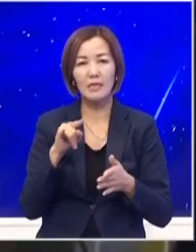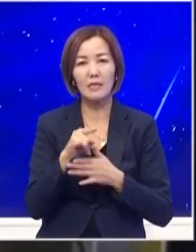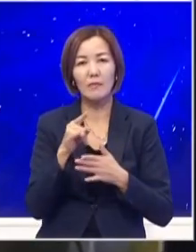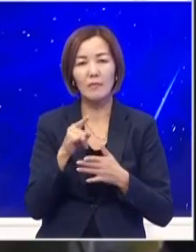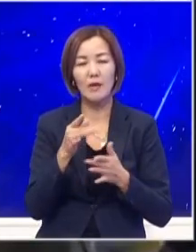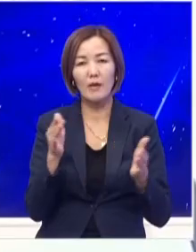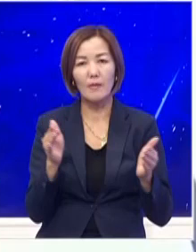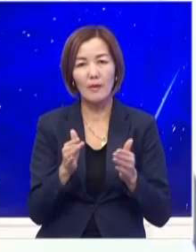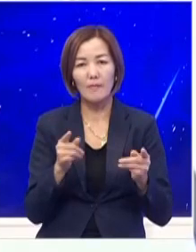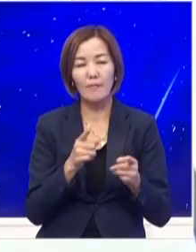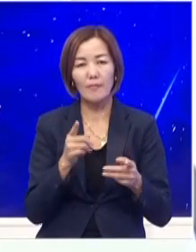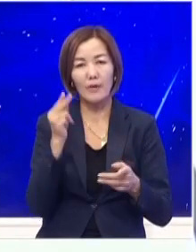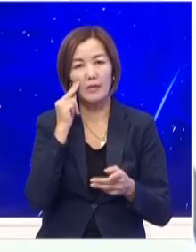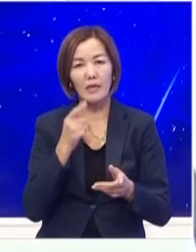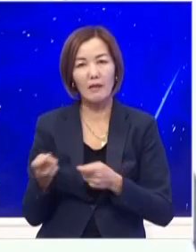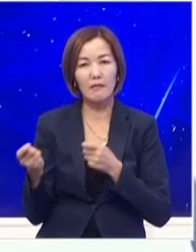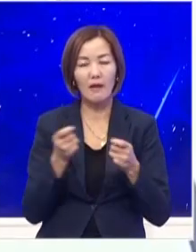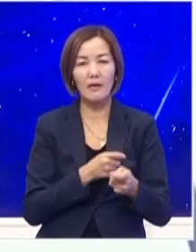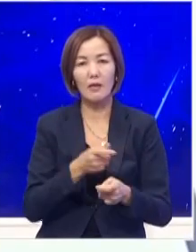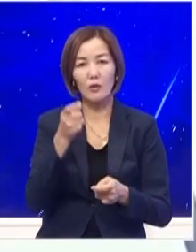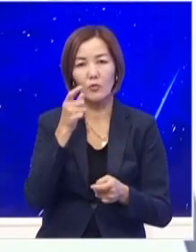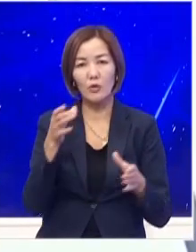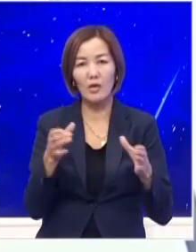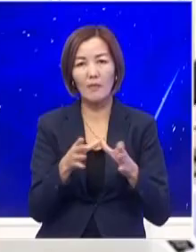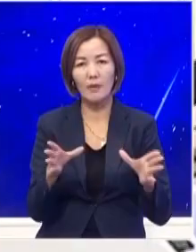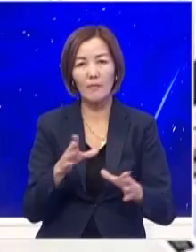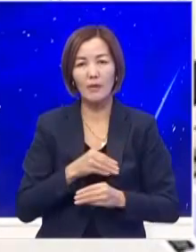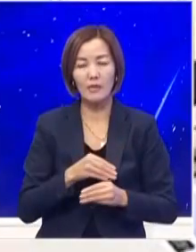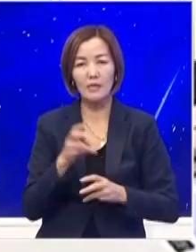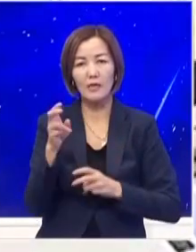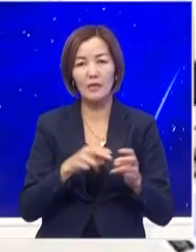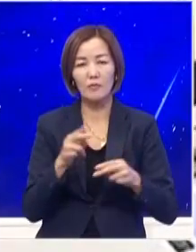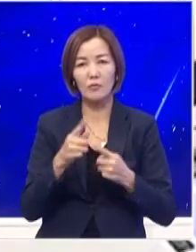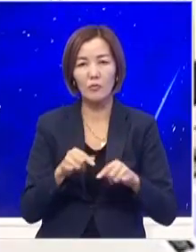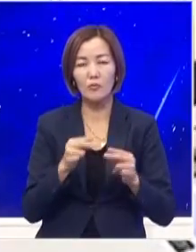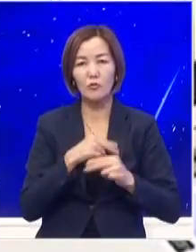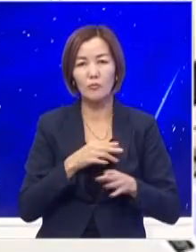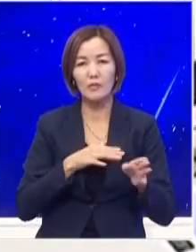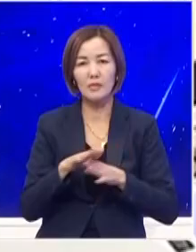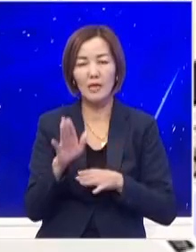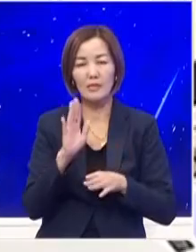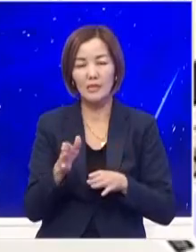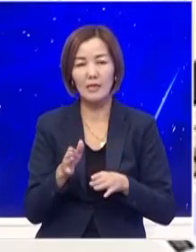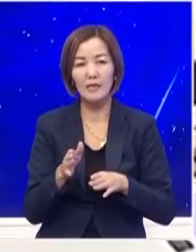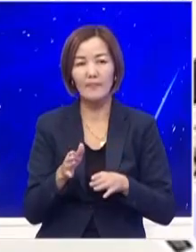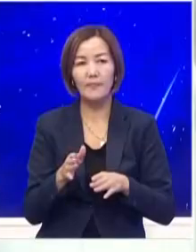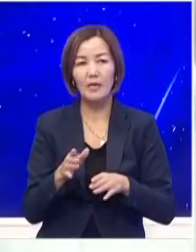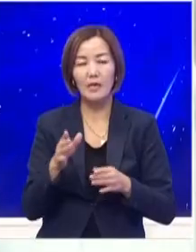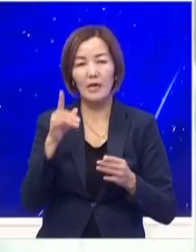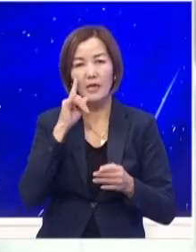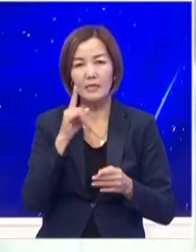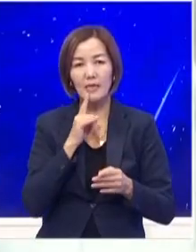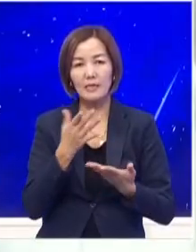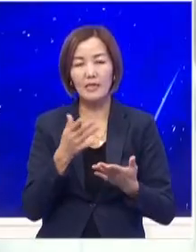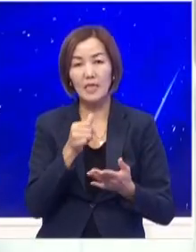Халық Республикасынан да жеткізілді. Түркия компанияларымен бірлескен кәсіпорынды құру бағытында жұмыс іске асырылып жатыр. Сонымен қатар қазір отандық